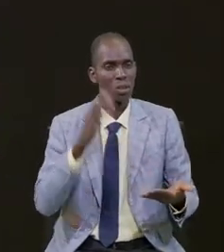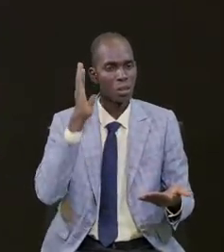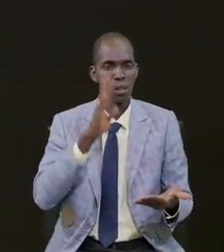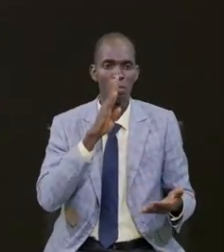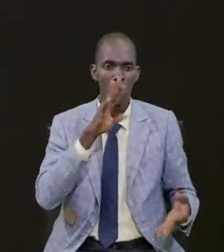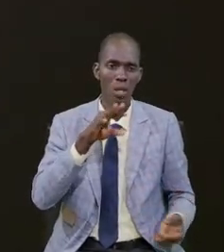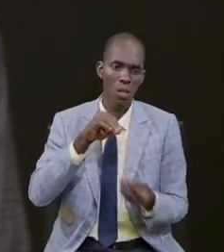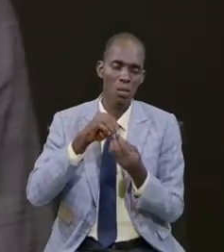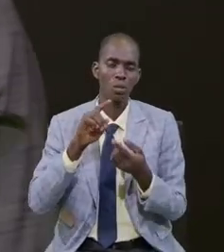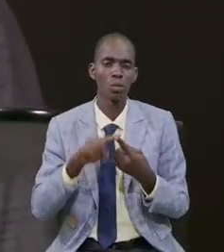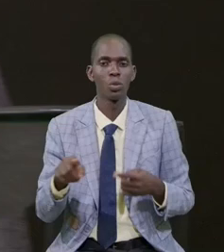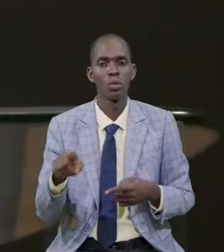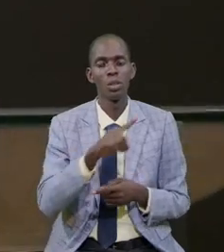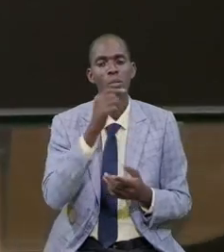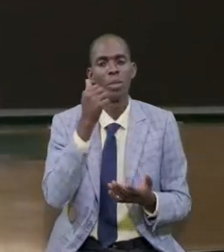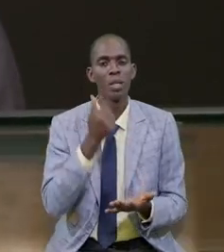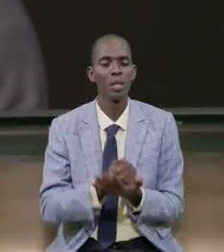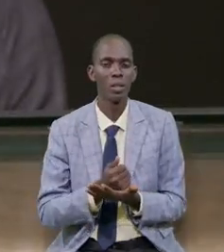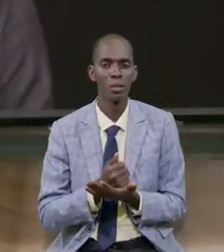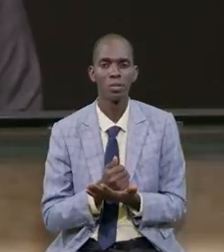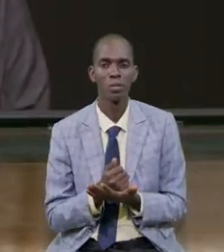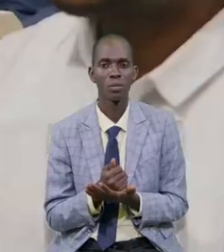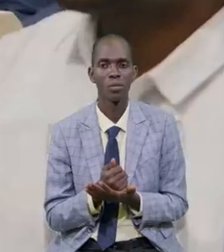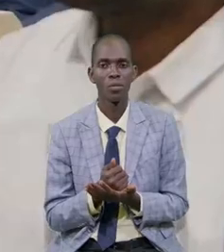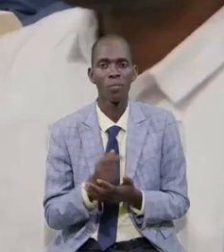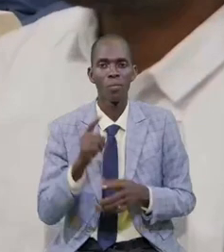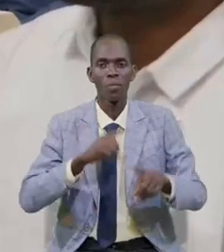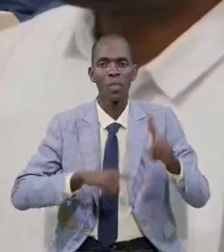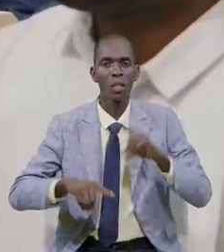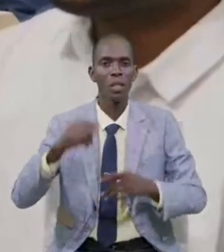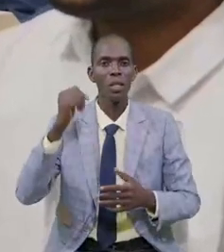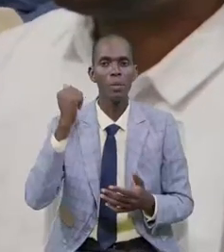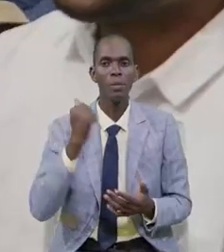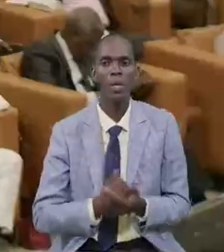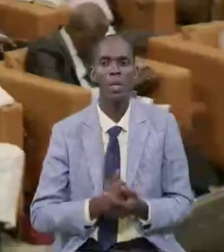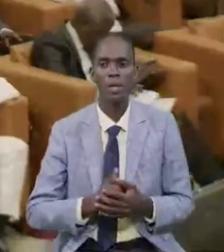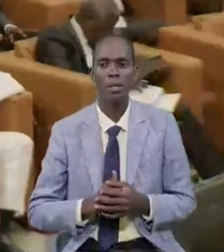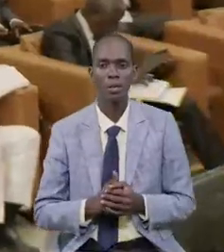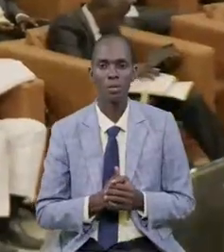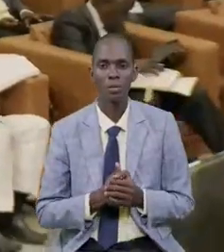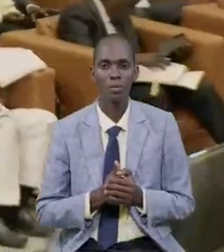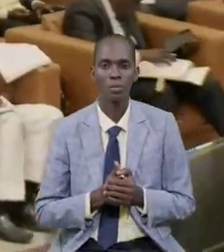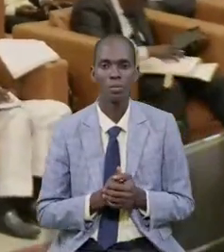seront données par-dessus. Amen.